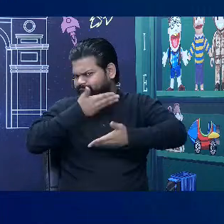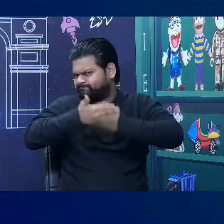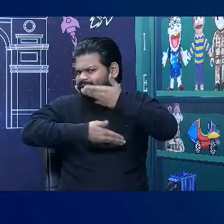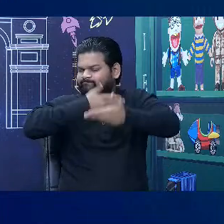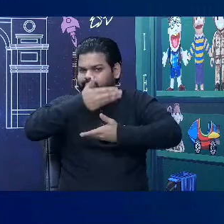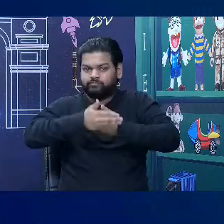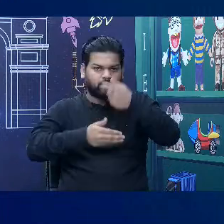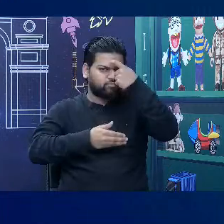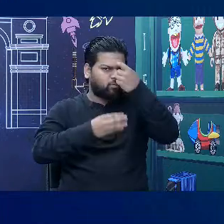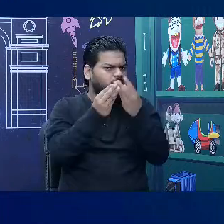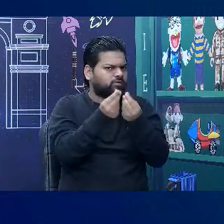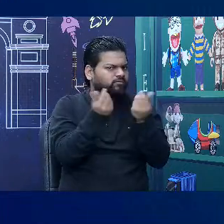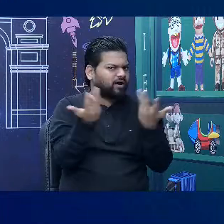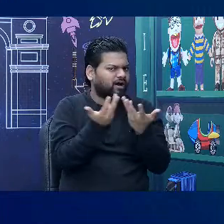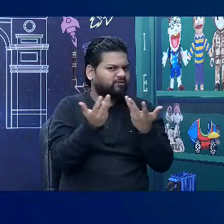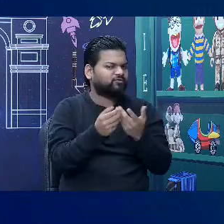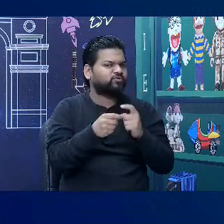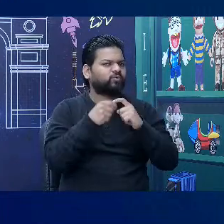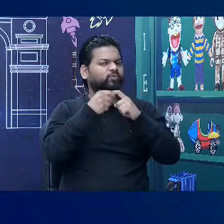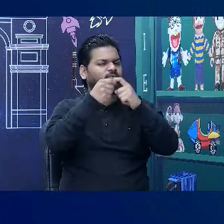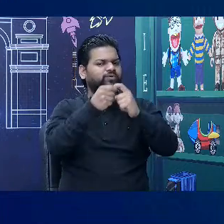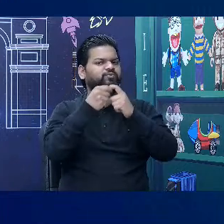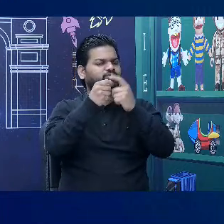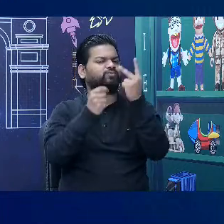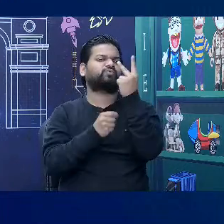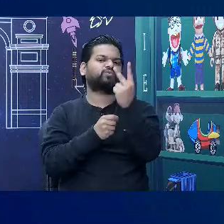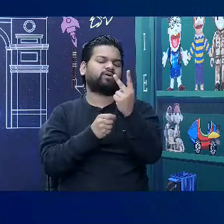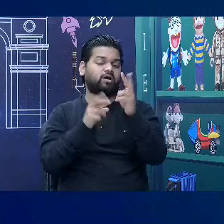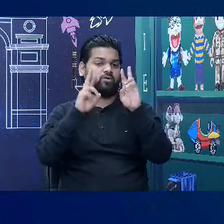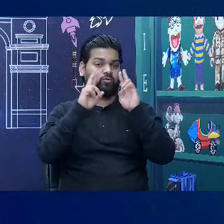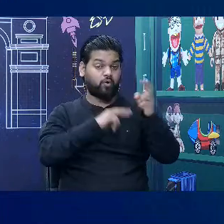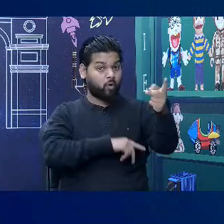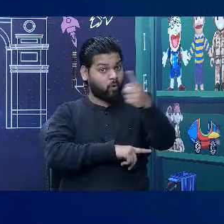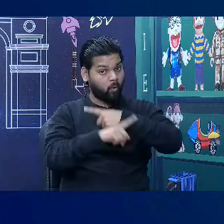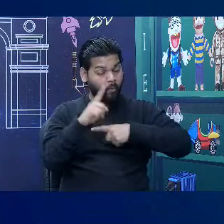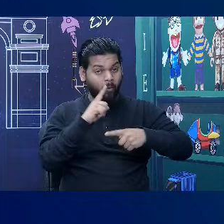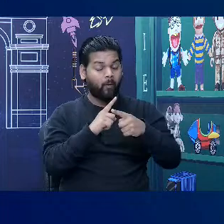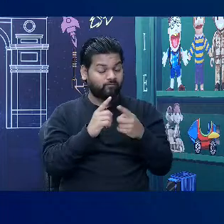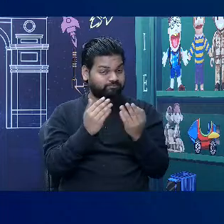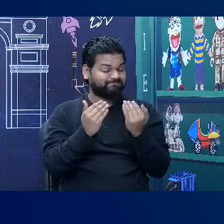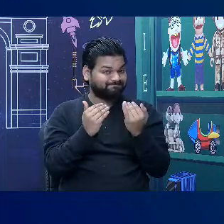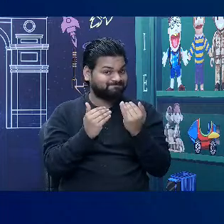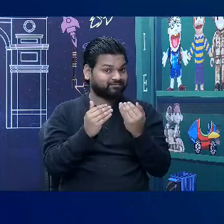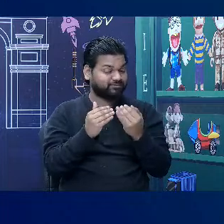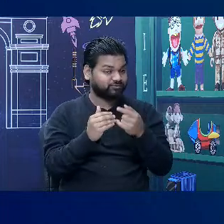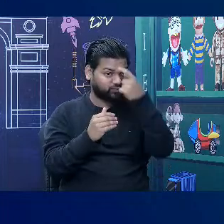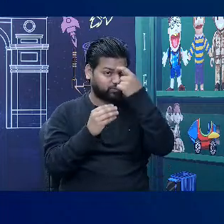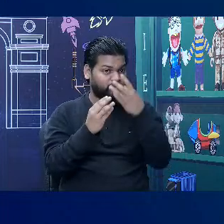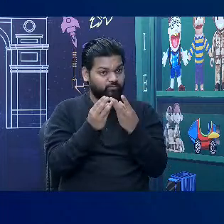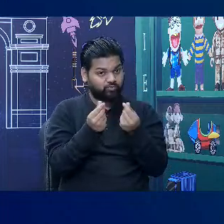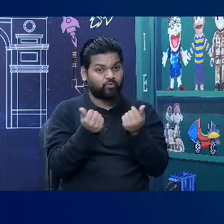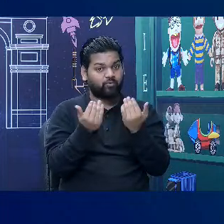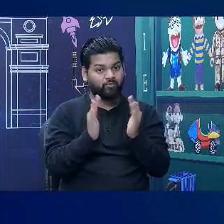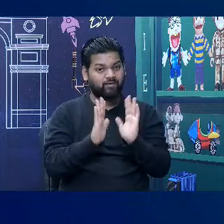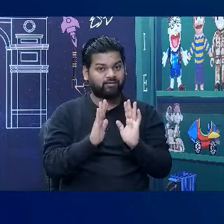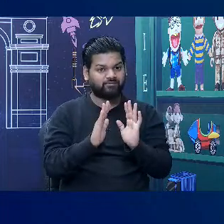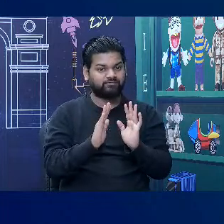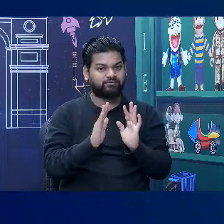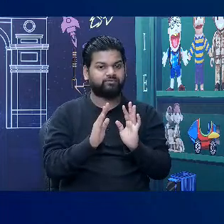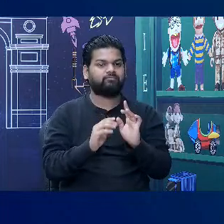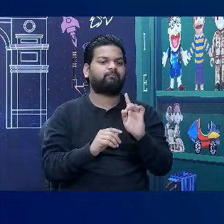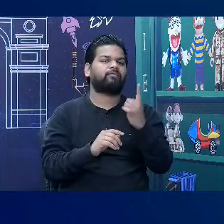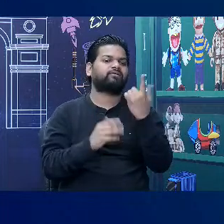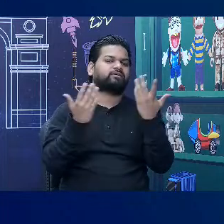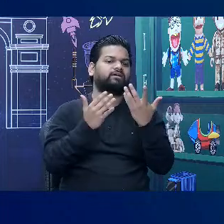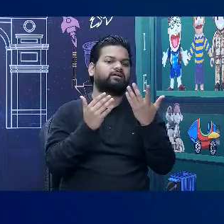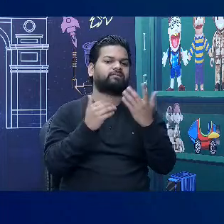हमारे 2 क्वेश्चंस हैं बच्चों, प्लीज़ ट्राई करिएगा। आई एम वेरी श्योर यू विल बी एबल टू डू। फर्स्ट क्वेश्चन इज गिवन 15